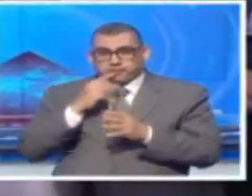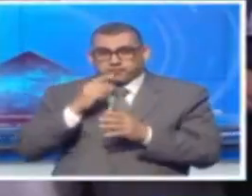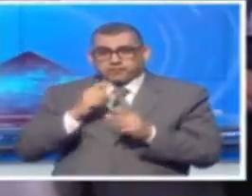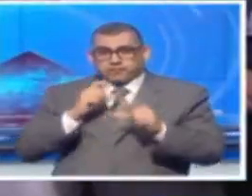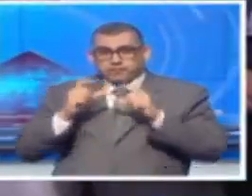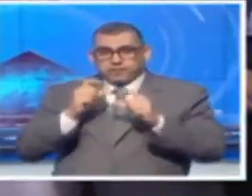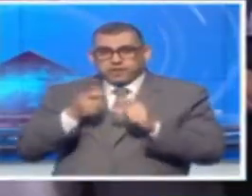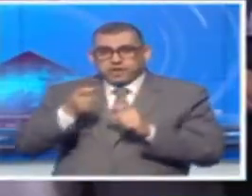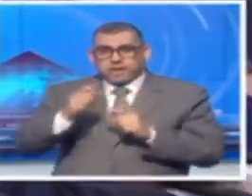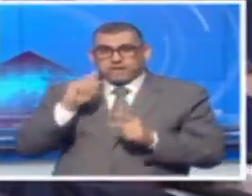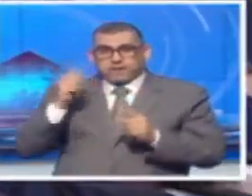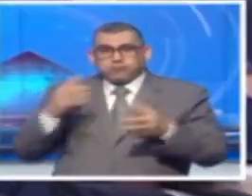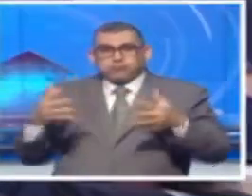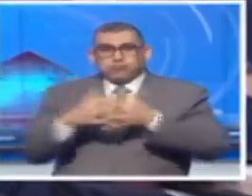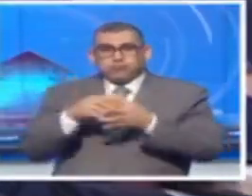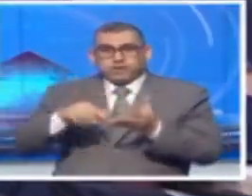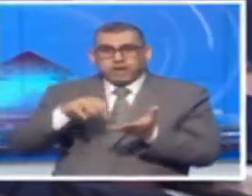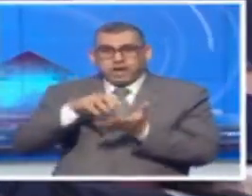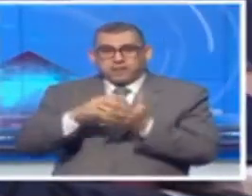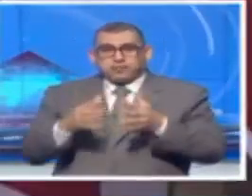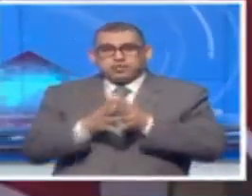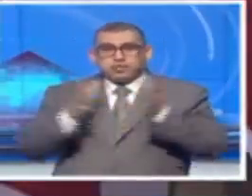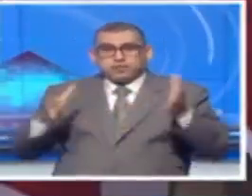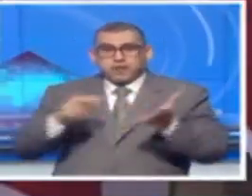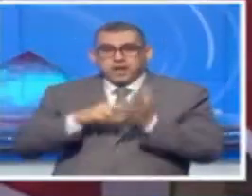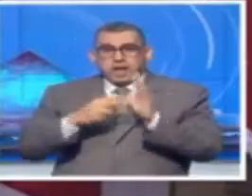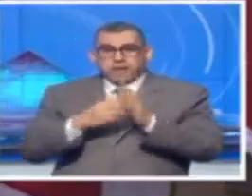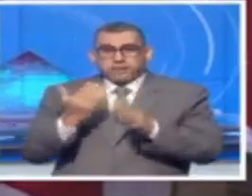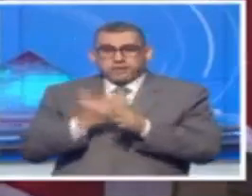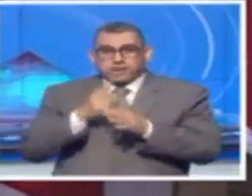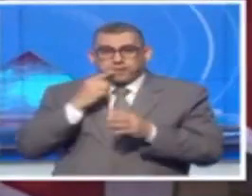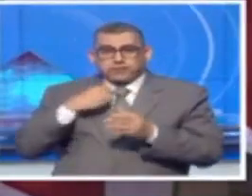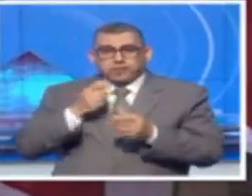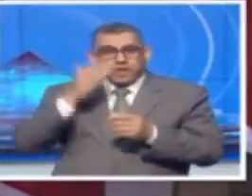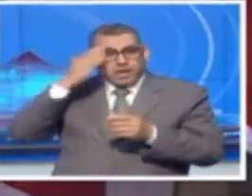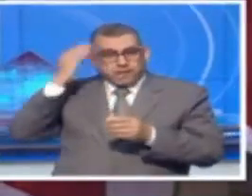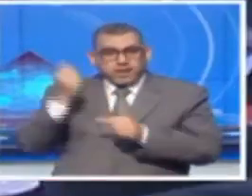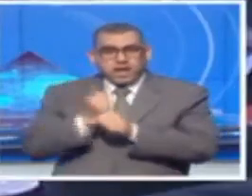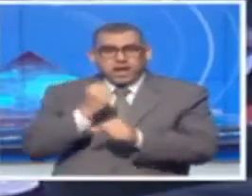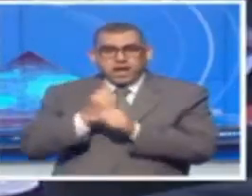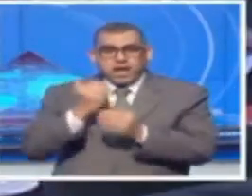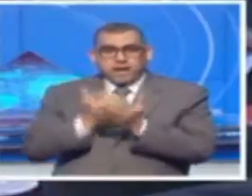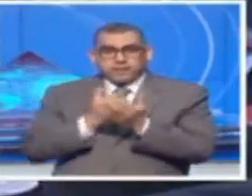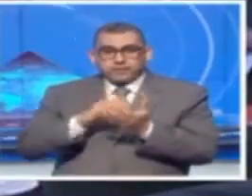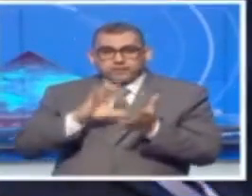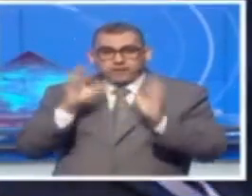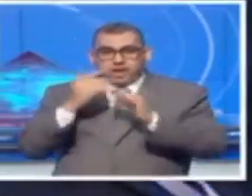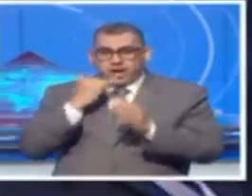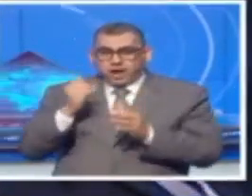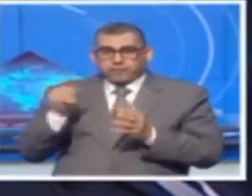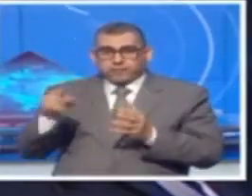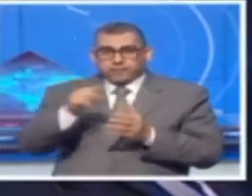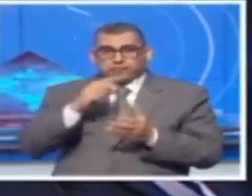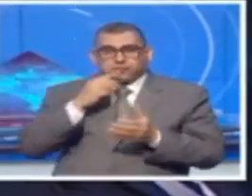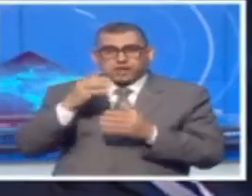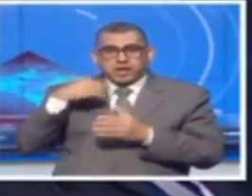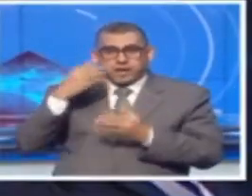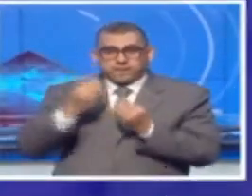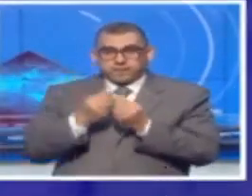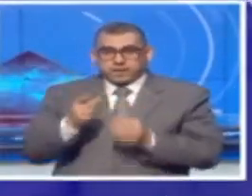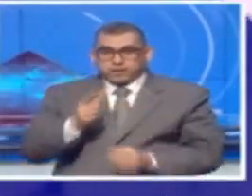العربية بمشاركة كبيرة من قيادات وخبراء العمل المصرفي على المستوى العربي